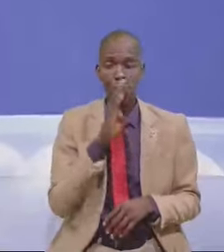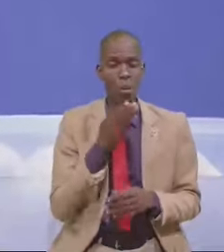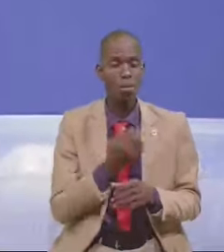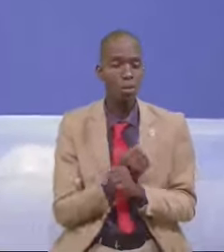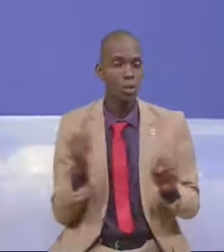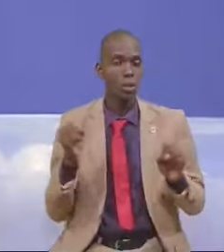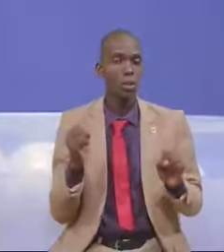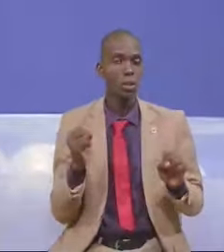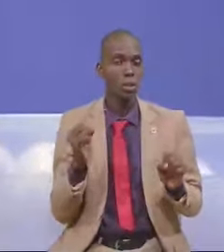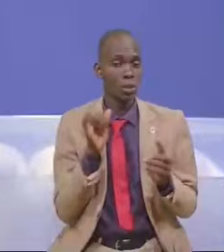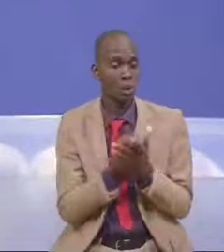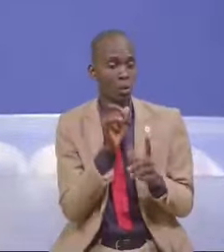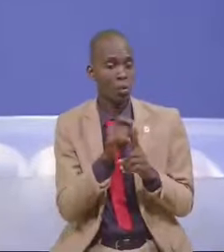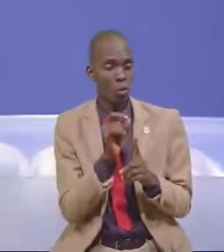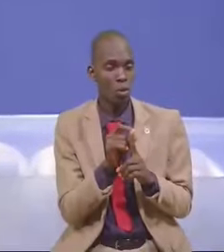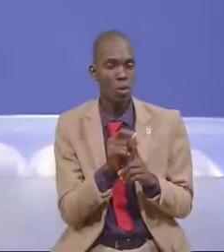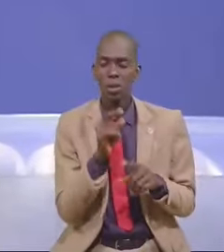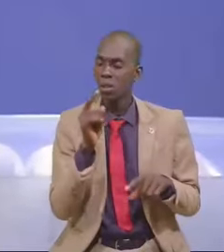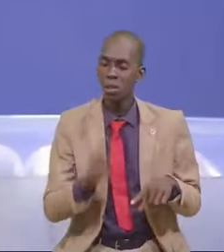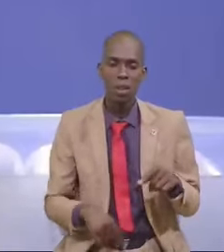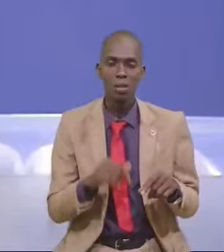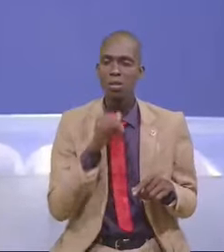Mais mes paroles ne passeront jamais.